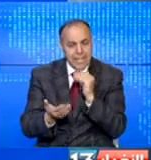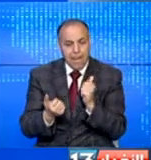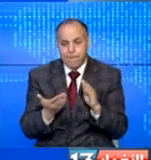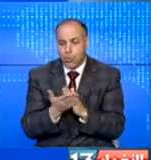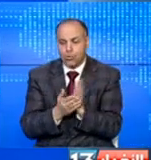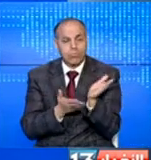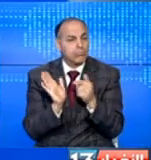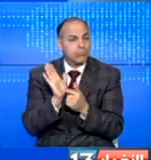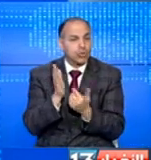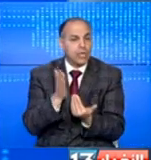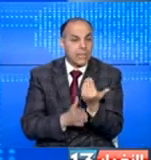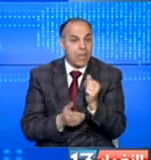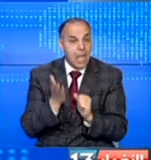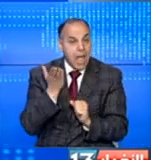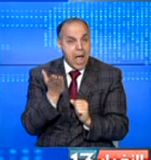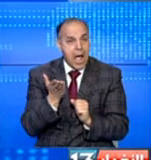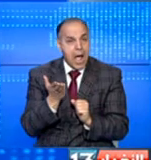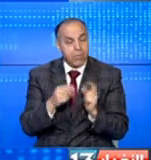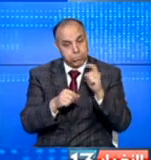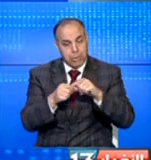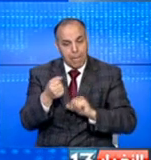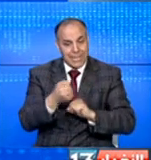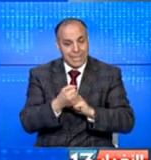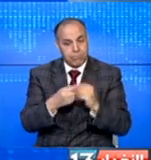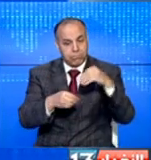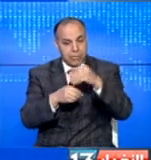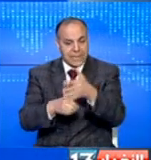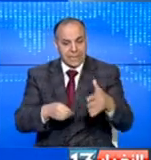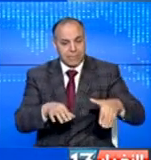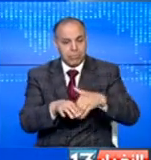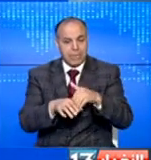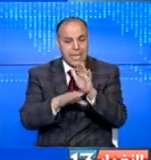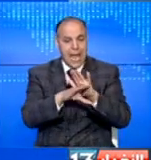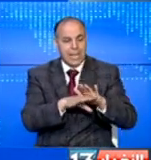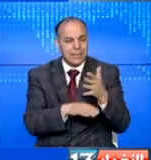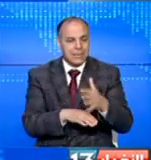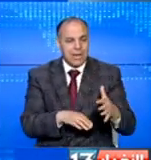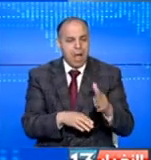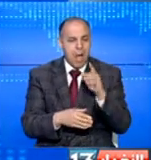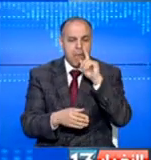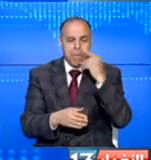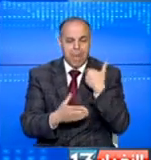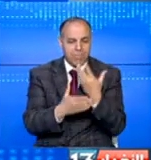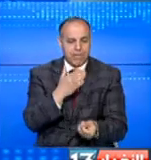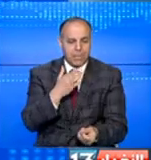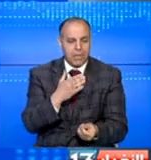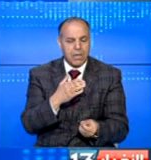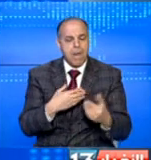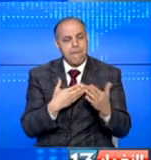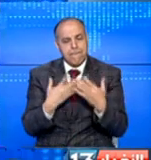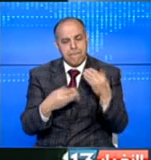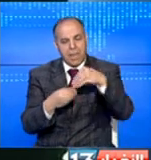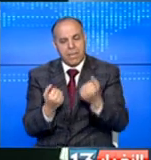مشروع نموذجي جديد سيسهم في مزيد إدماج أطفال قرى رعاية الأطفال فاقدي السند في